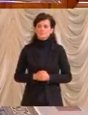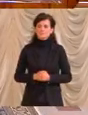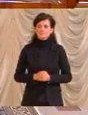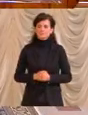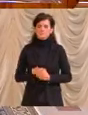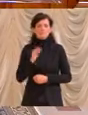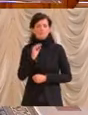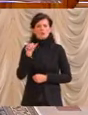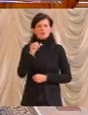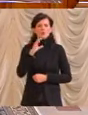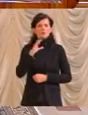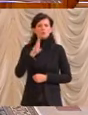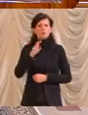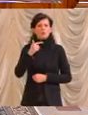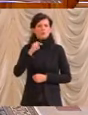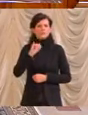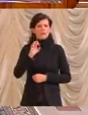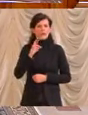Scutiero La Presse.